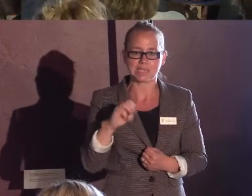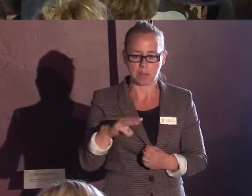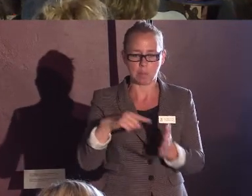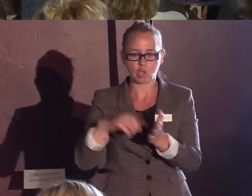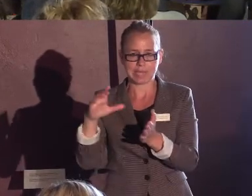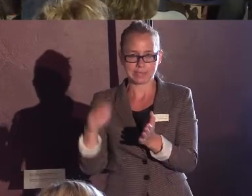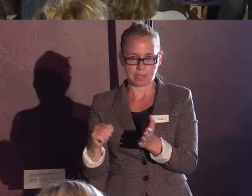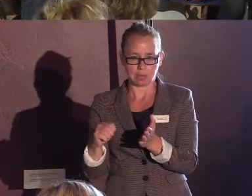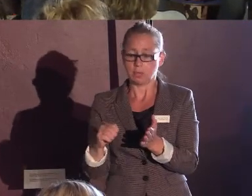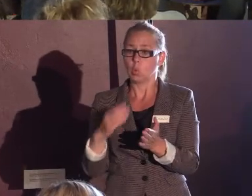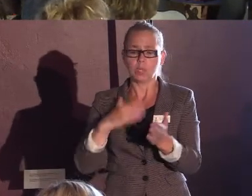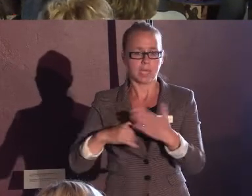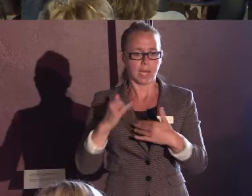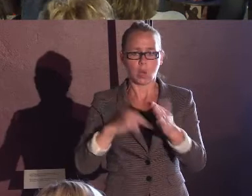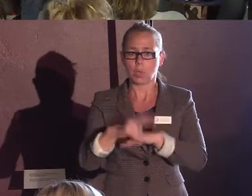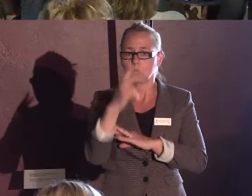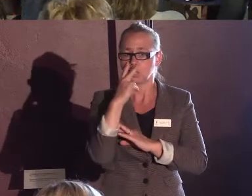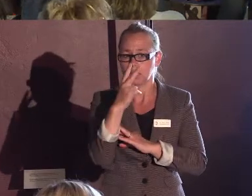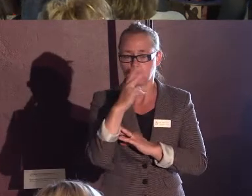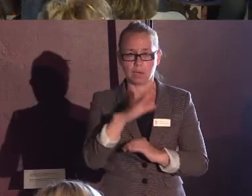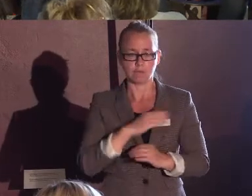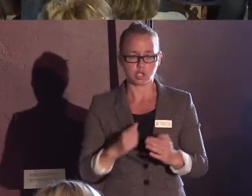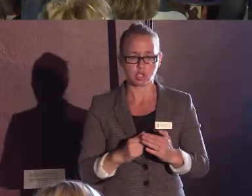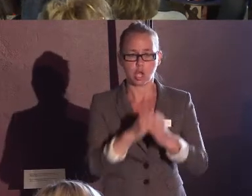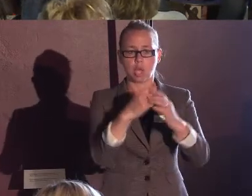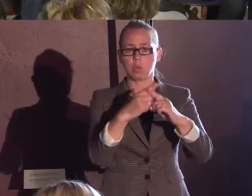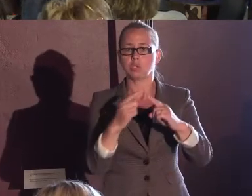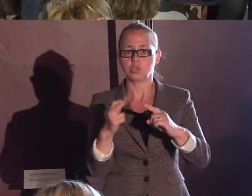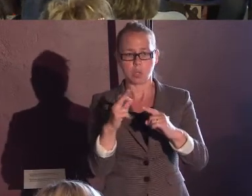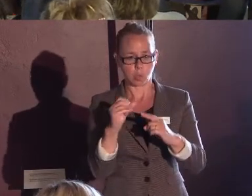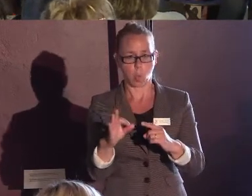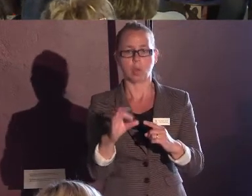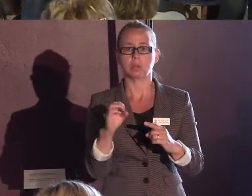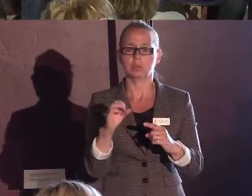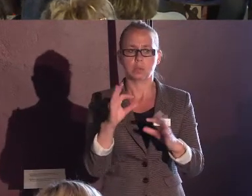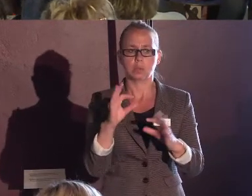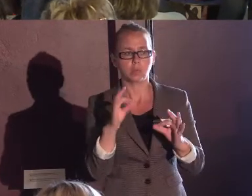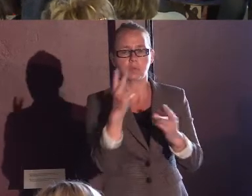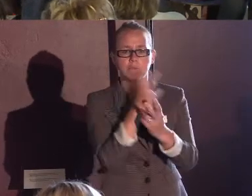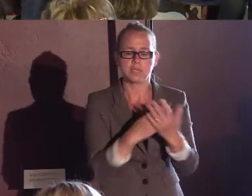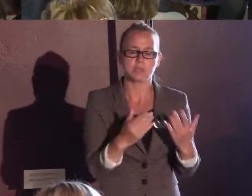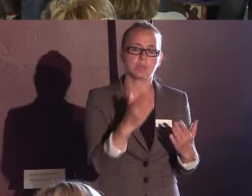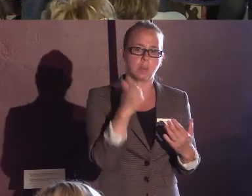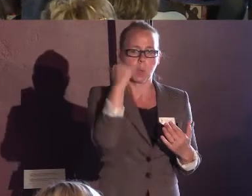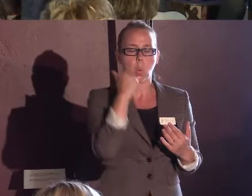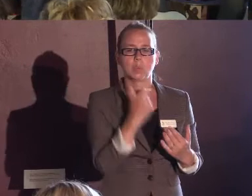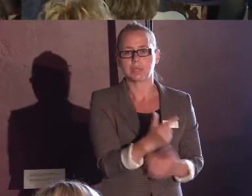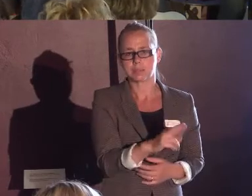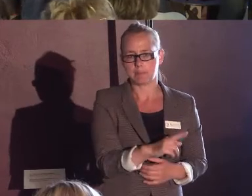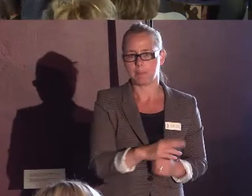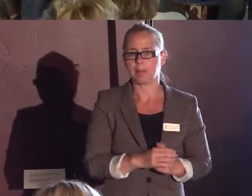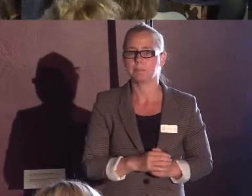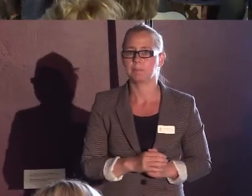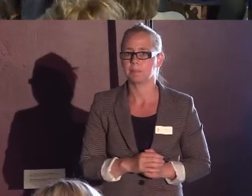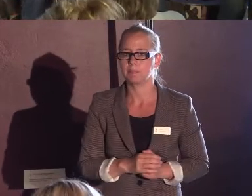www.verksamt.se. Så gå gärna in och kika där. Där finns det stöd och råd, förmedling av goda exempel och så vidare.